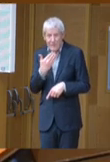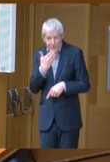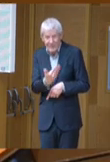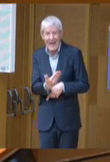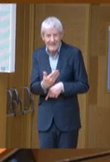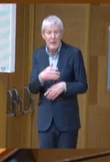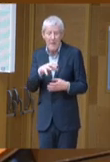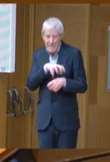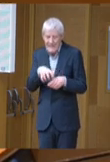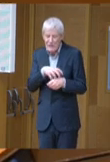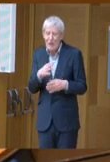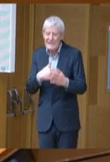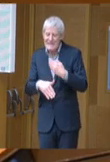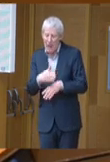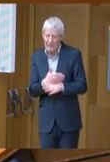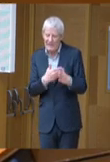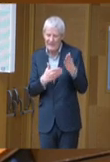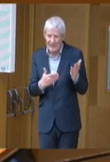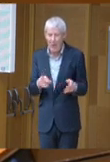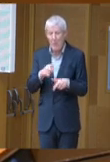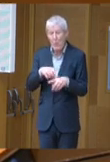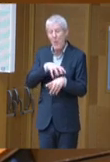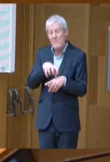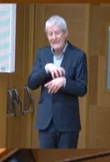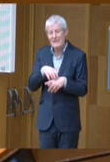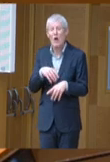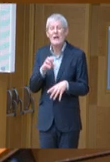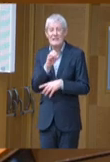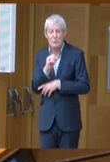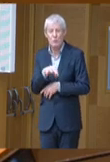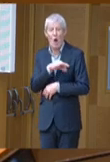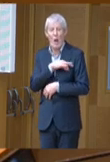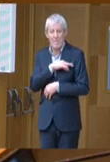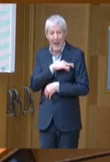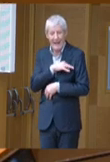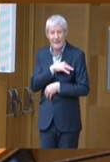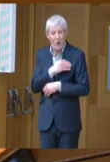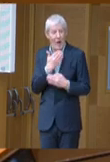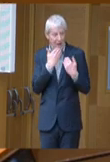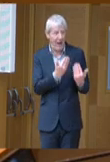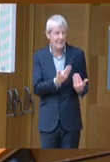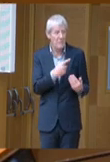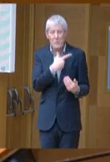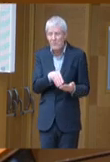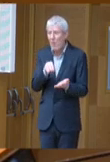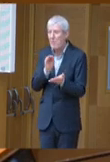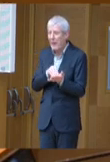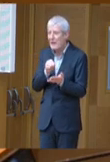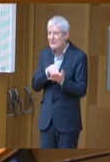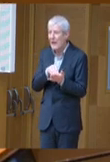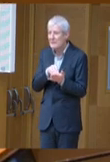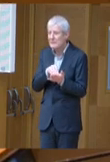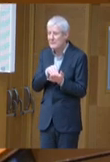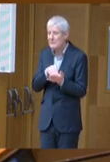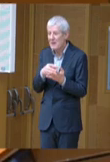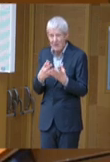e il Ministro dell'Istruzione e del Merito per la presenza